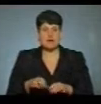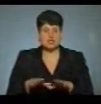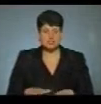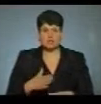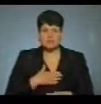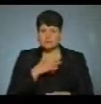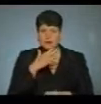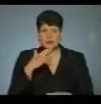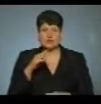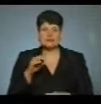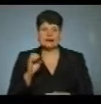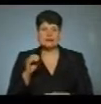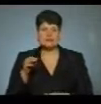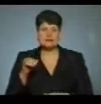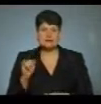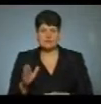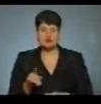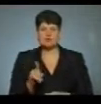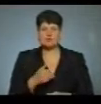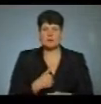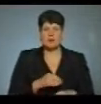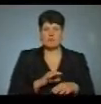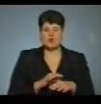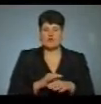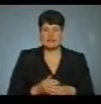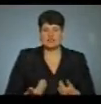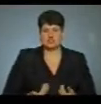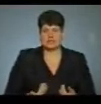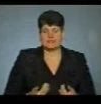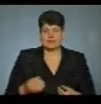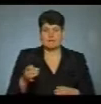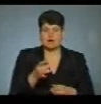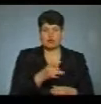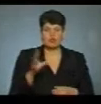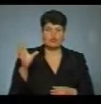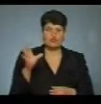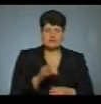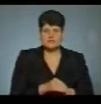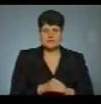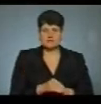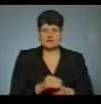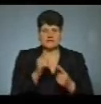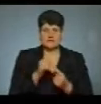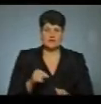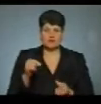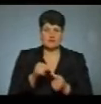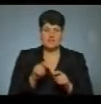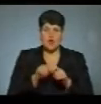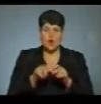достатньо тестів для того, щоб ми провели, скажімо так, жителям району, всім, скажімо так, відповідне обстеження